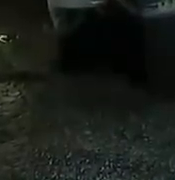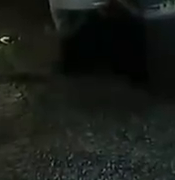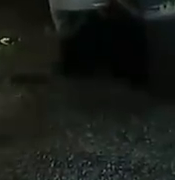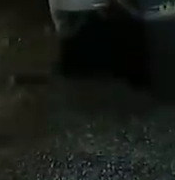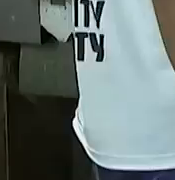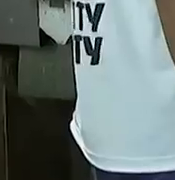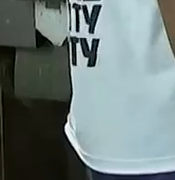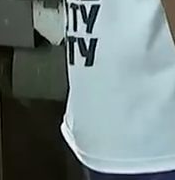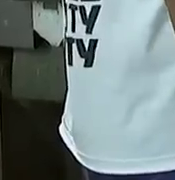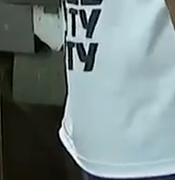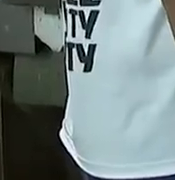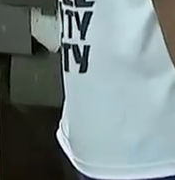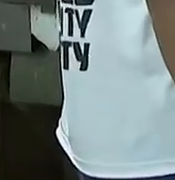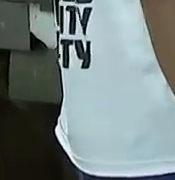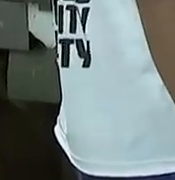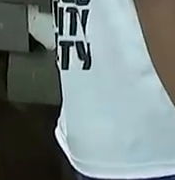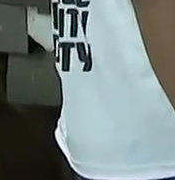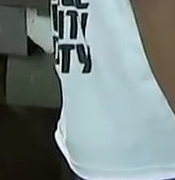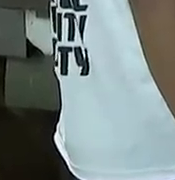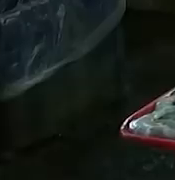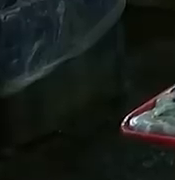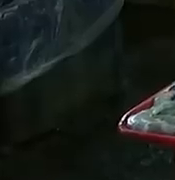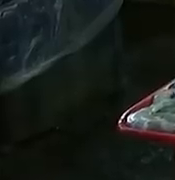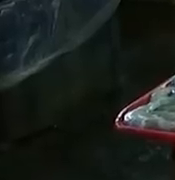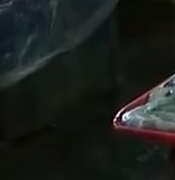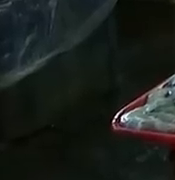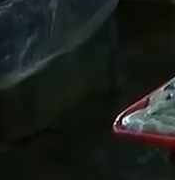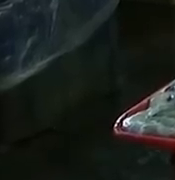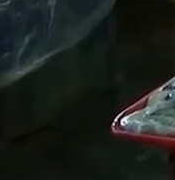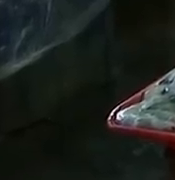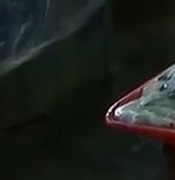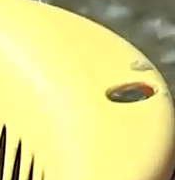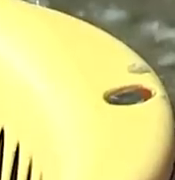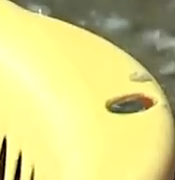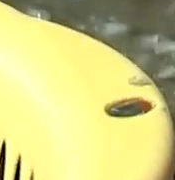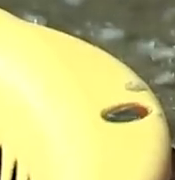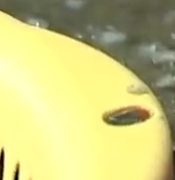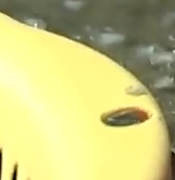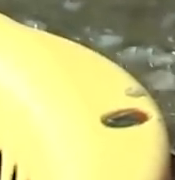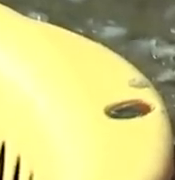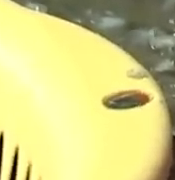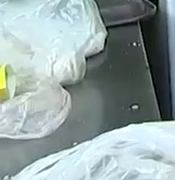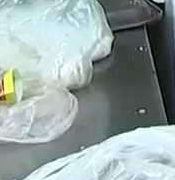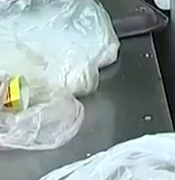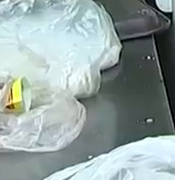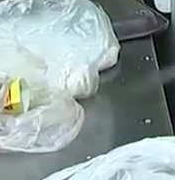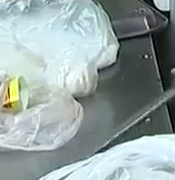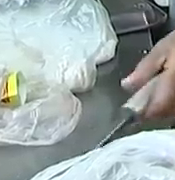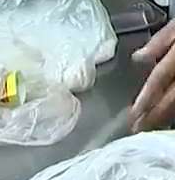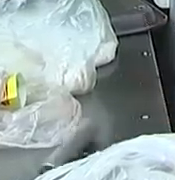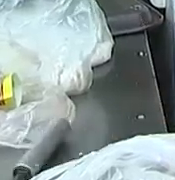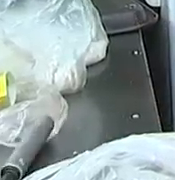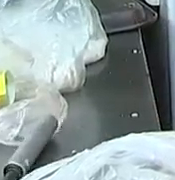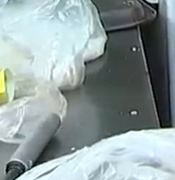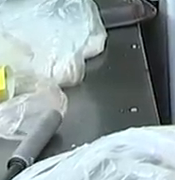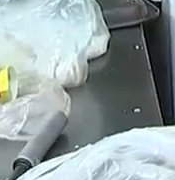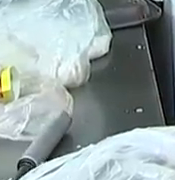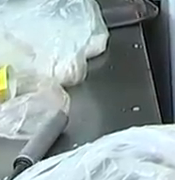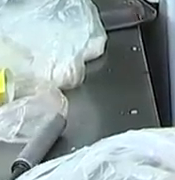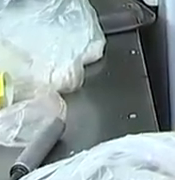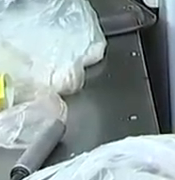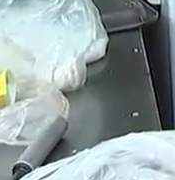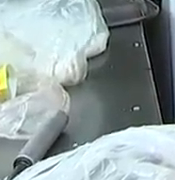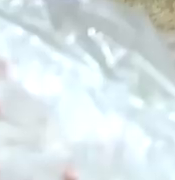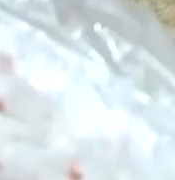Sa totoo lang, kapag mataas ang presyo ng bilihin, ang nagtitinda ang unang umaaray. Tingnan mo si